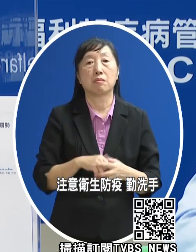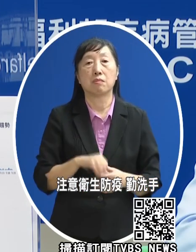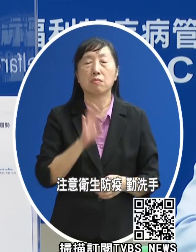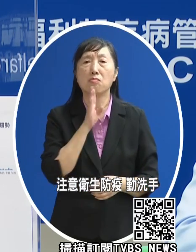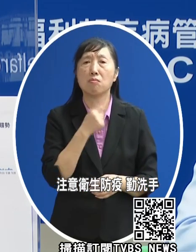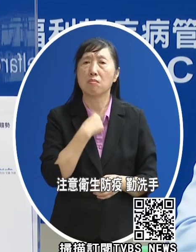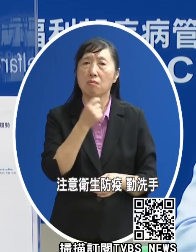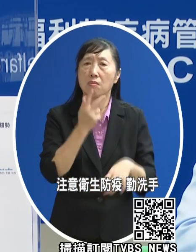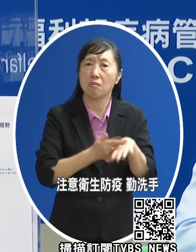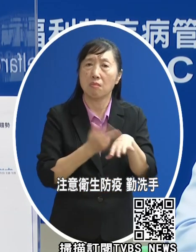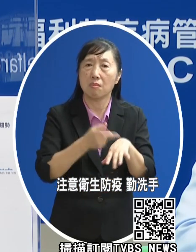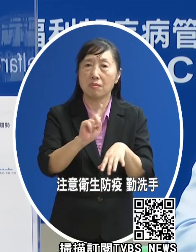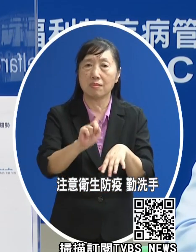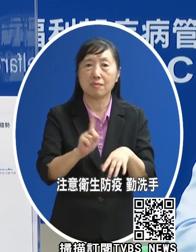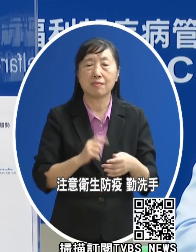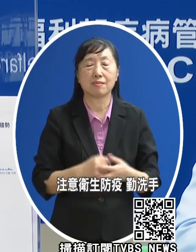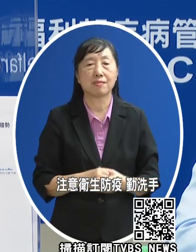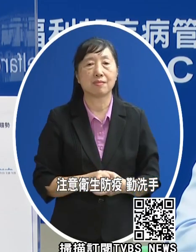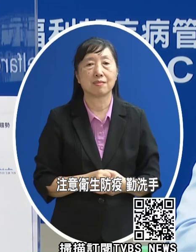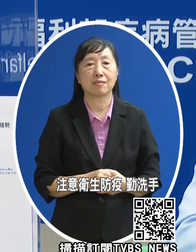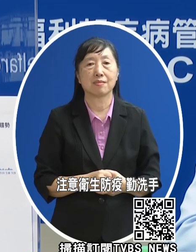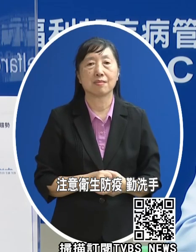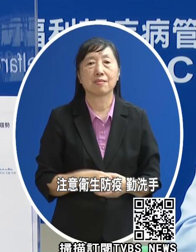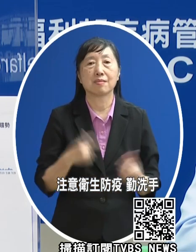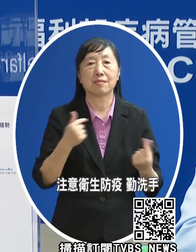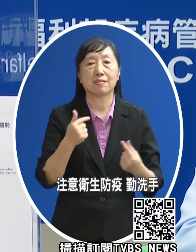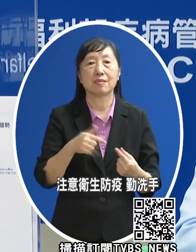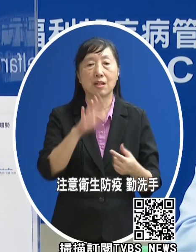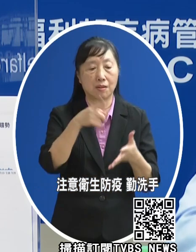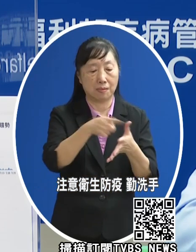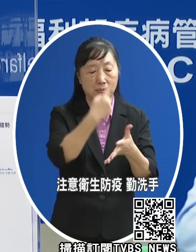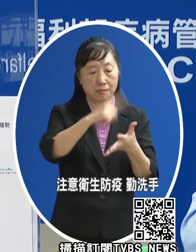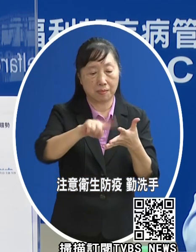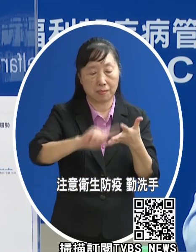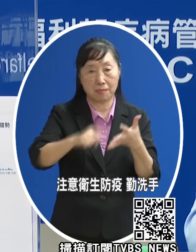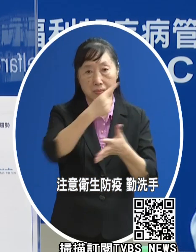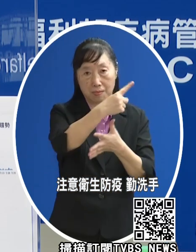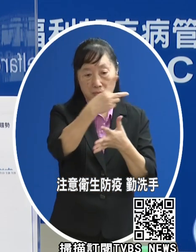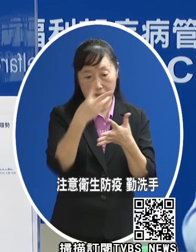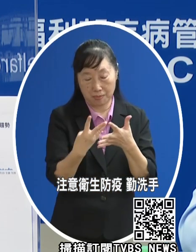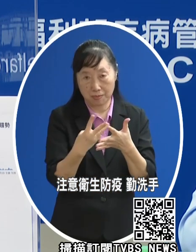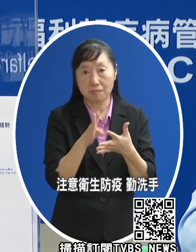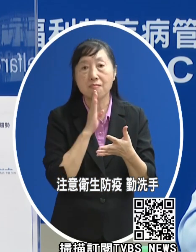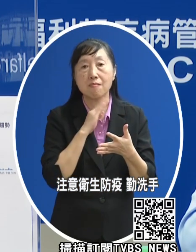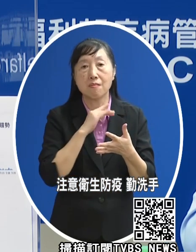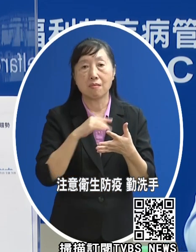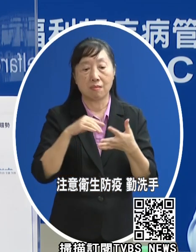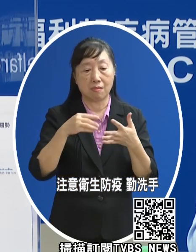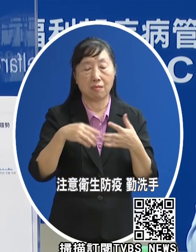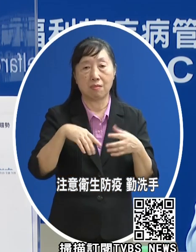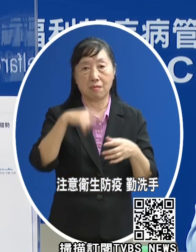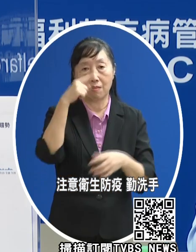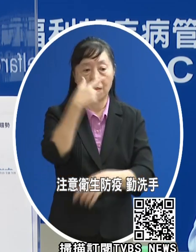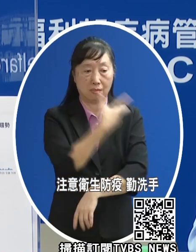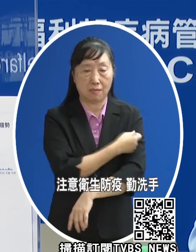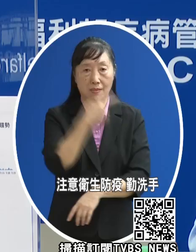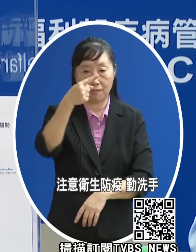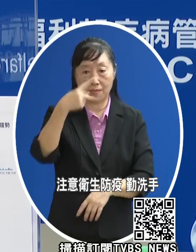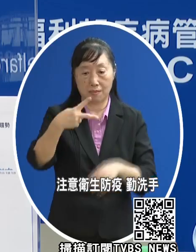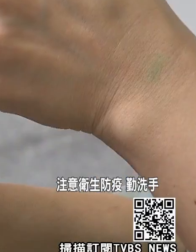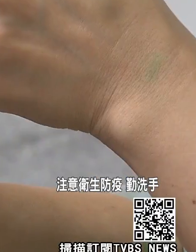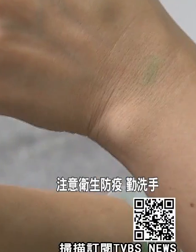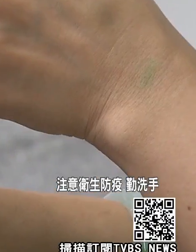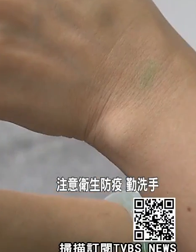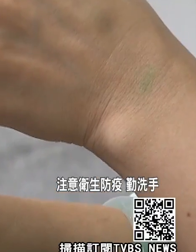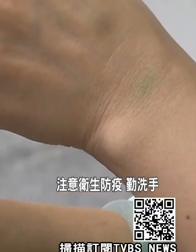就是说在考量在第一类、第三类，第二剂间隔8周以上可以交